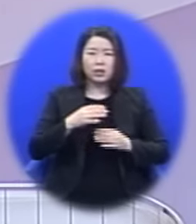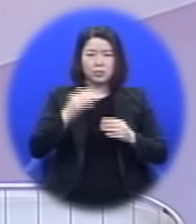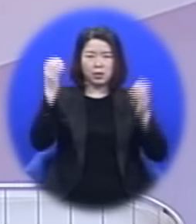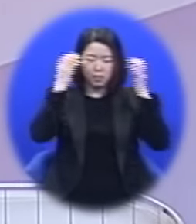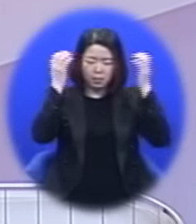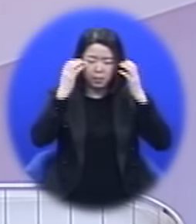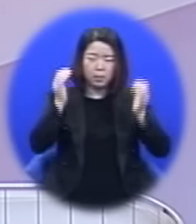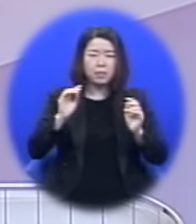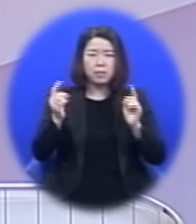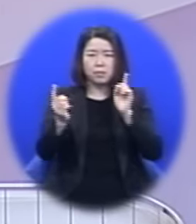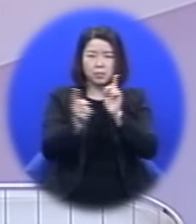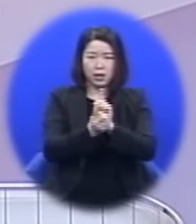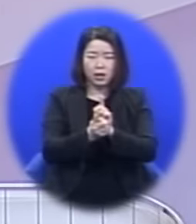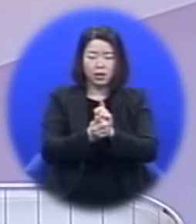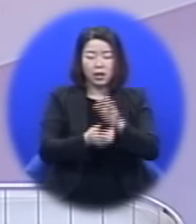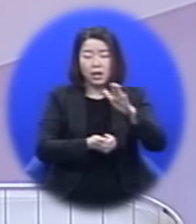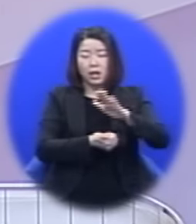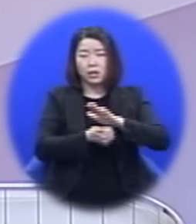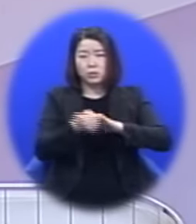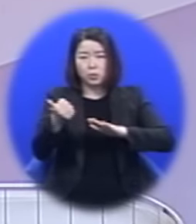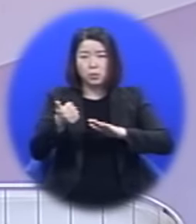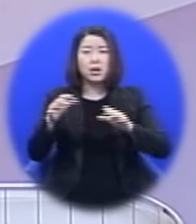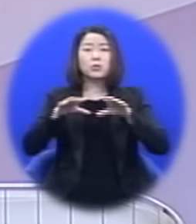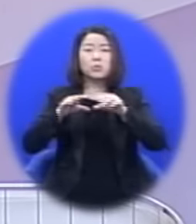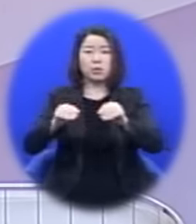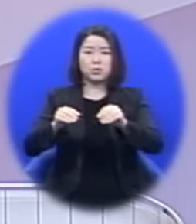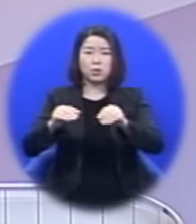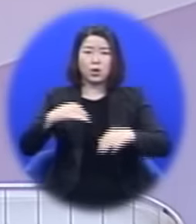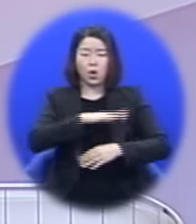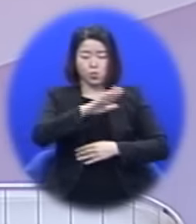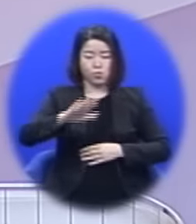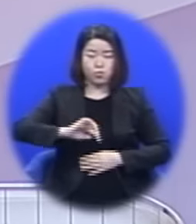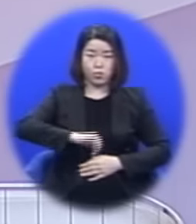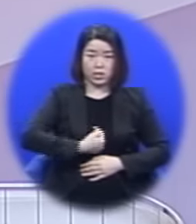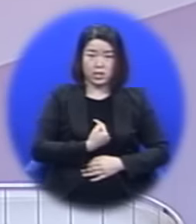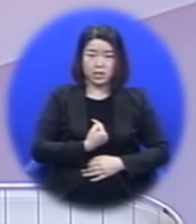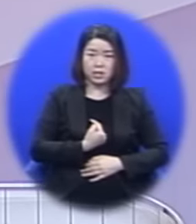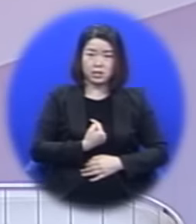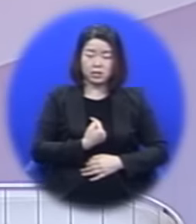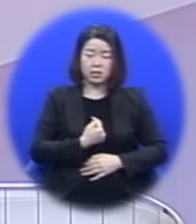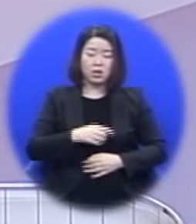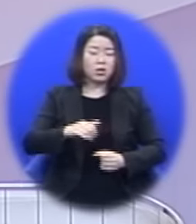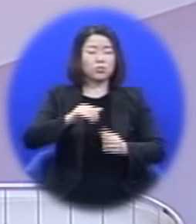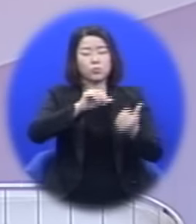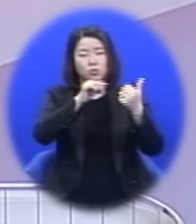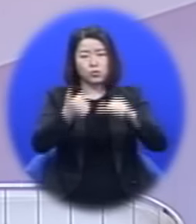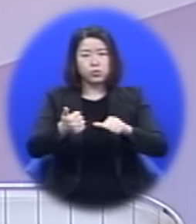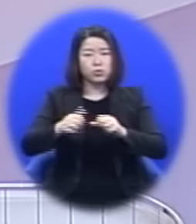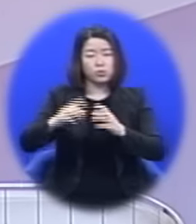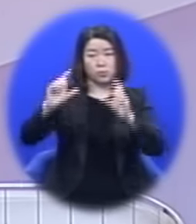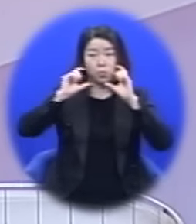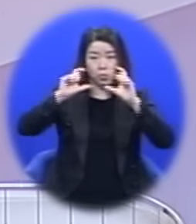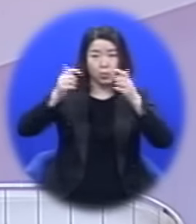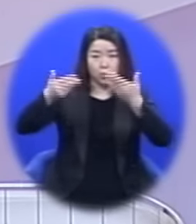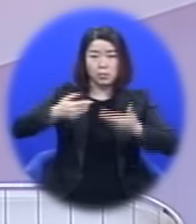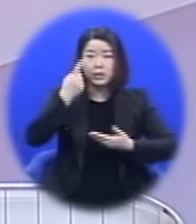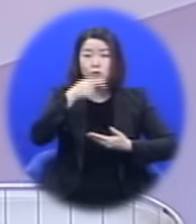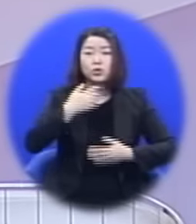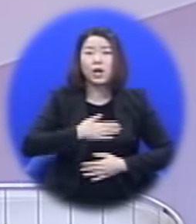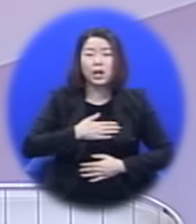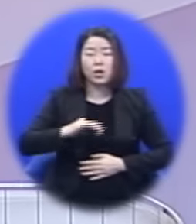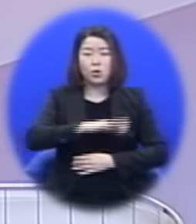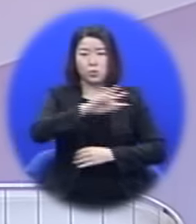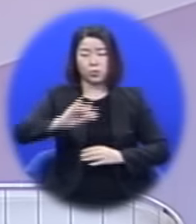당하여 살 소망까지 끊어지고 우리는 우리 자신이 사형 선고를 받은 줄 알았으니 이는 우리로